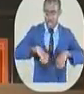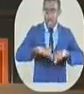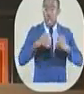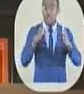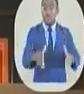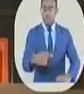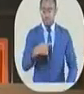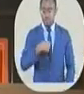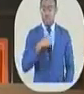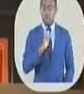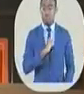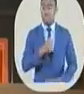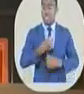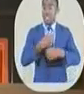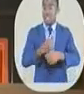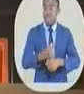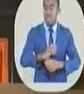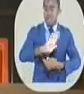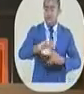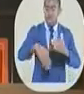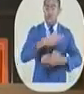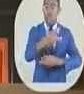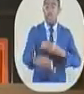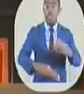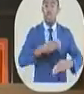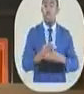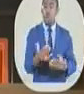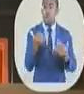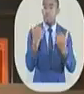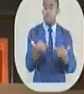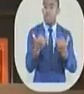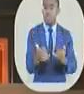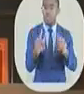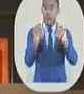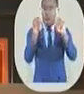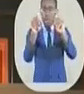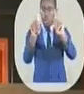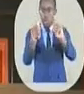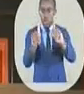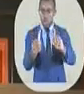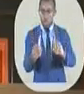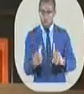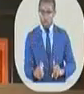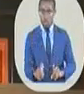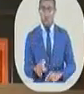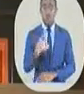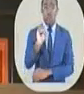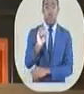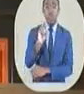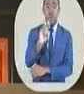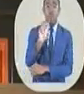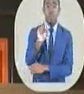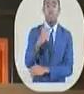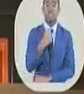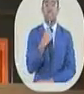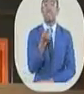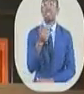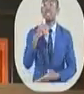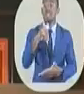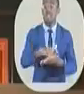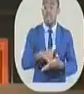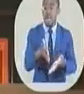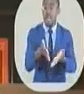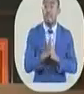scientifique, de la mise en place d'un dépistage de masse, méthode recommandée aujourd'hui par